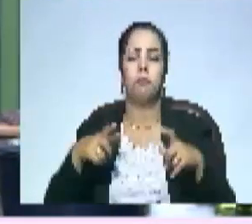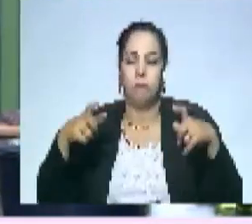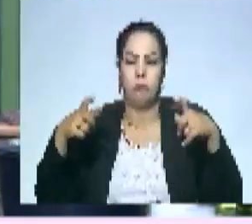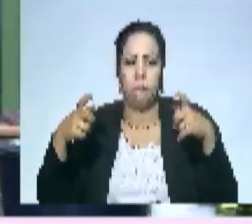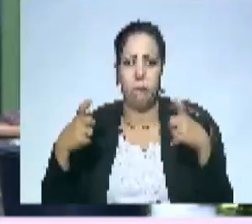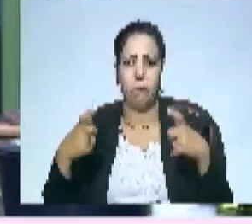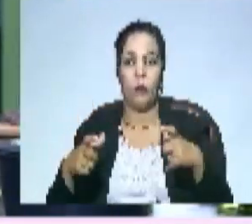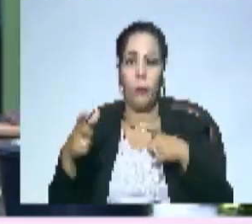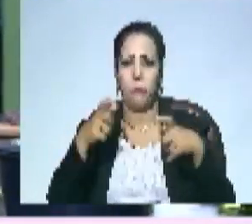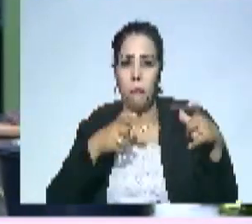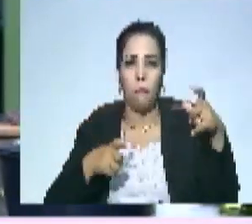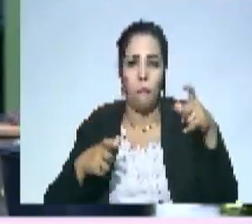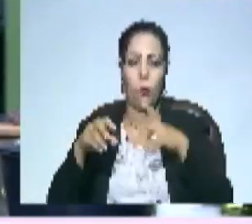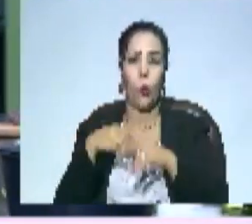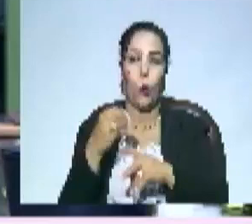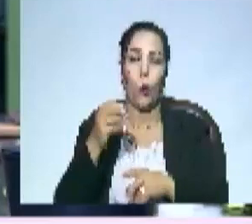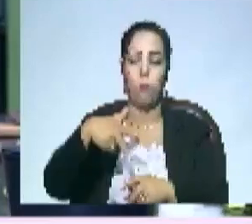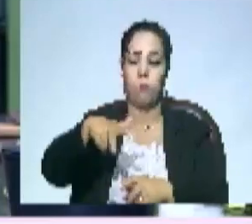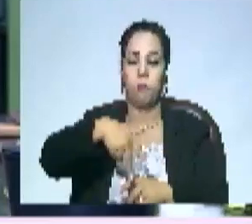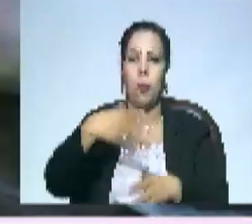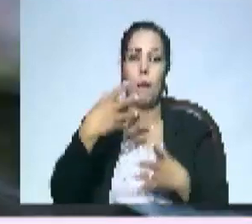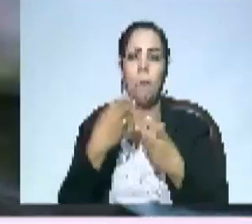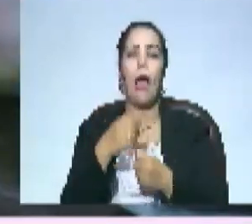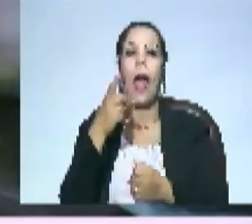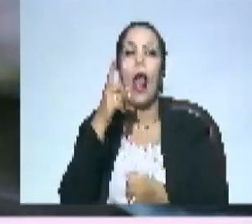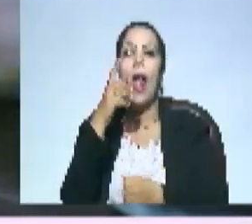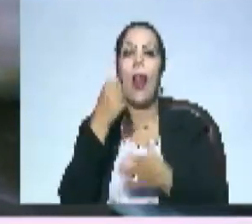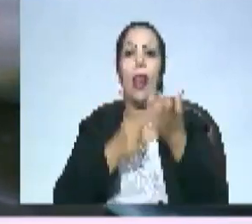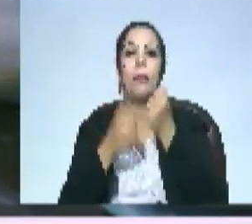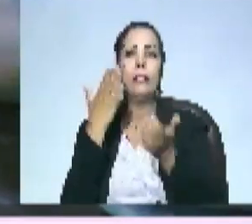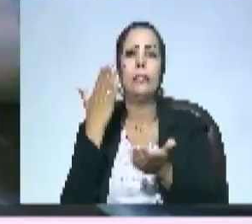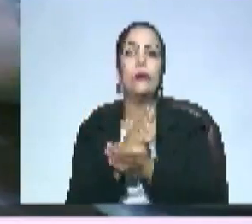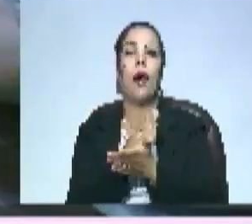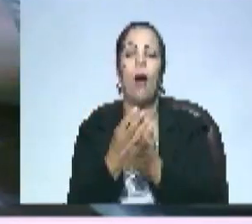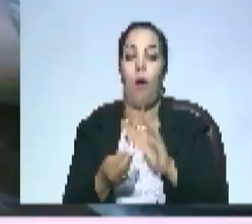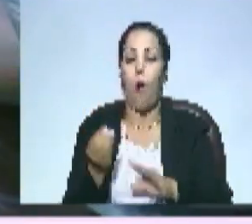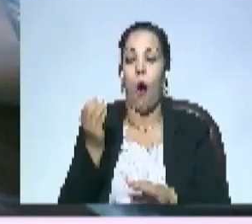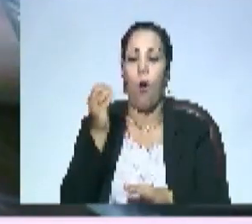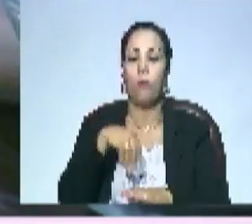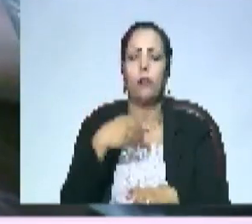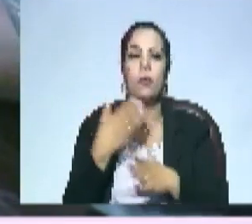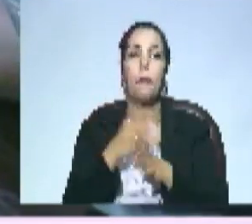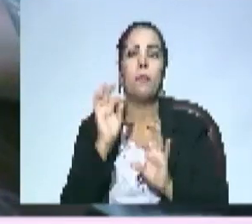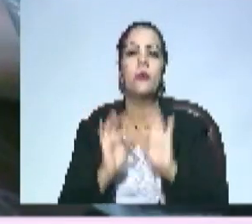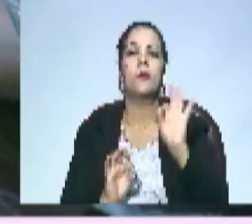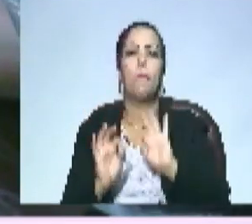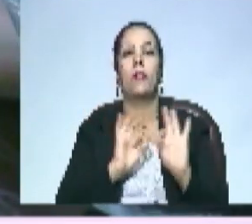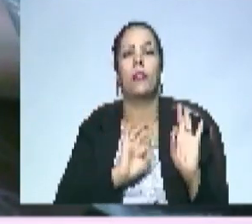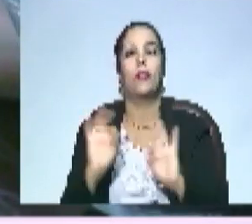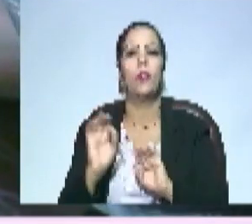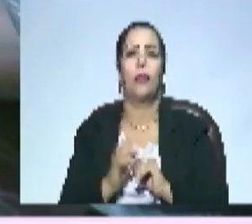حلو هناخد معانا شويه لبن متلجين كده حلوين عشان يظبطوا مع